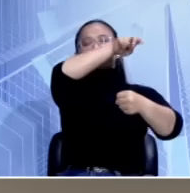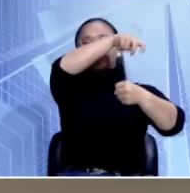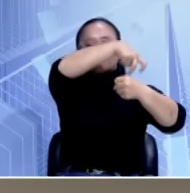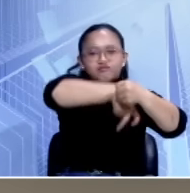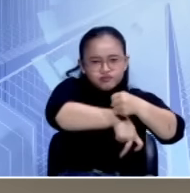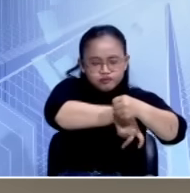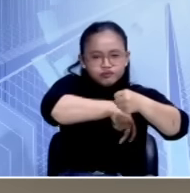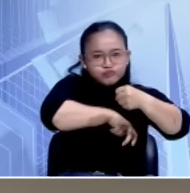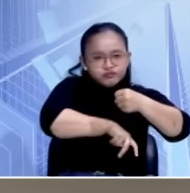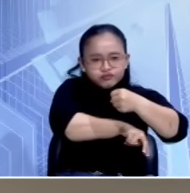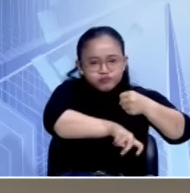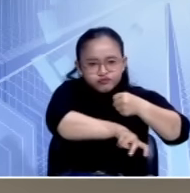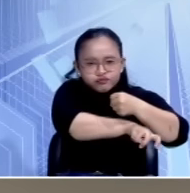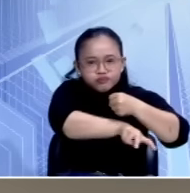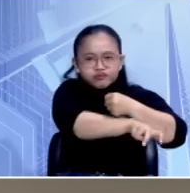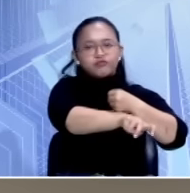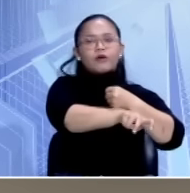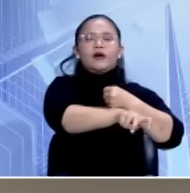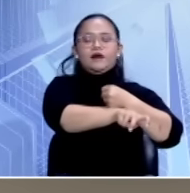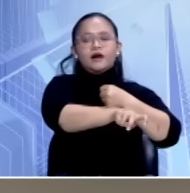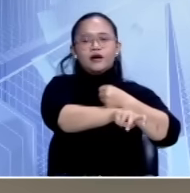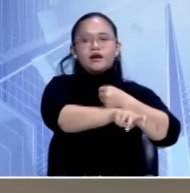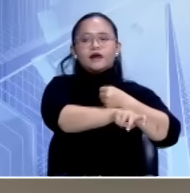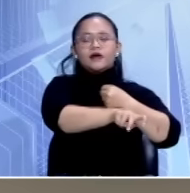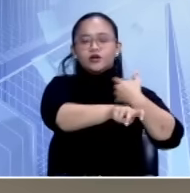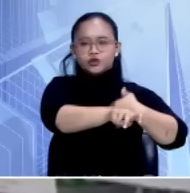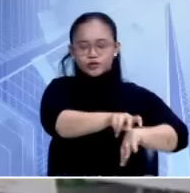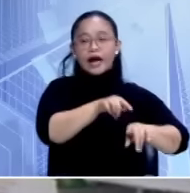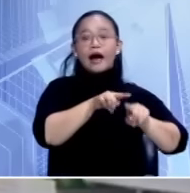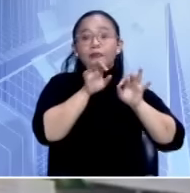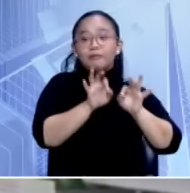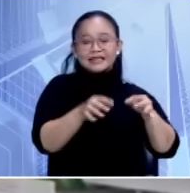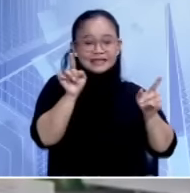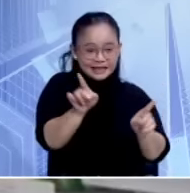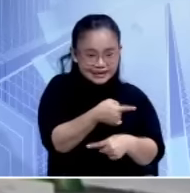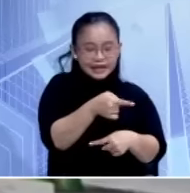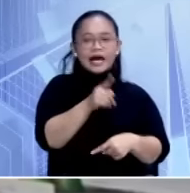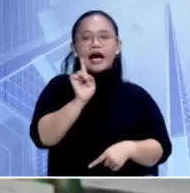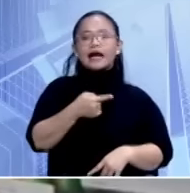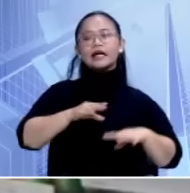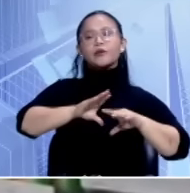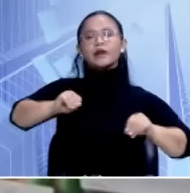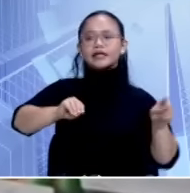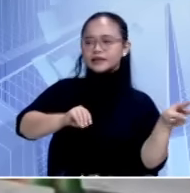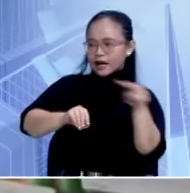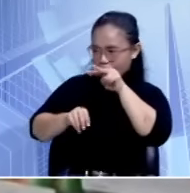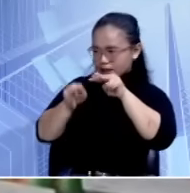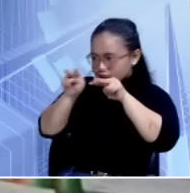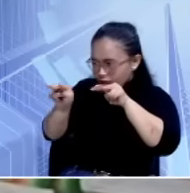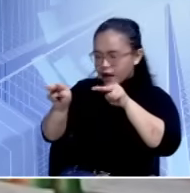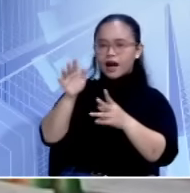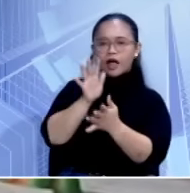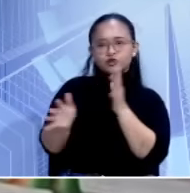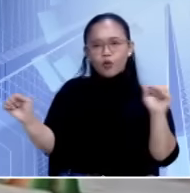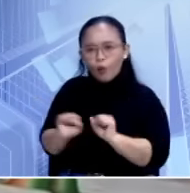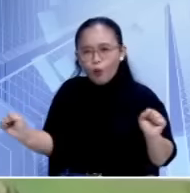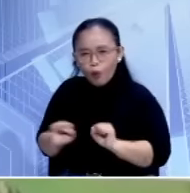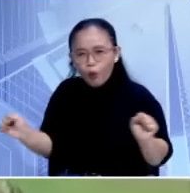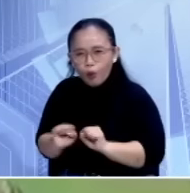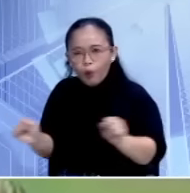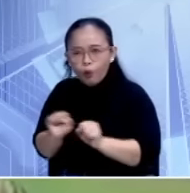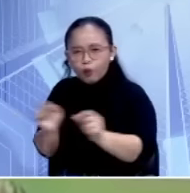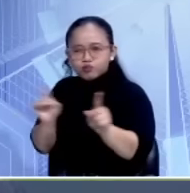dalam minimarket setelah menaiki plafon. Naas, aksinya diketahui salah satu karyawan minimarket yang langsung mengejarnya